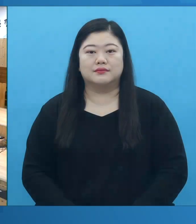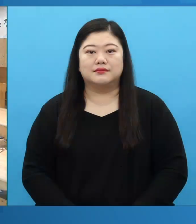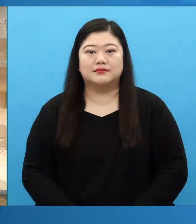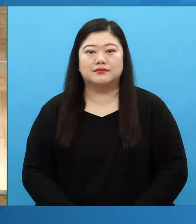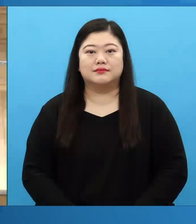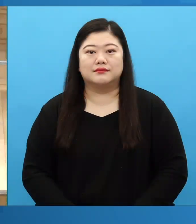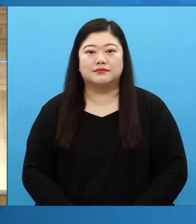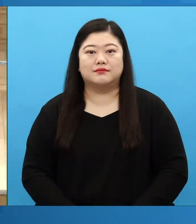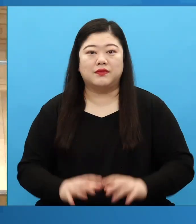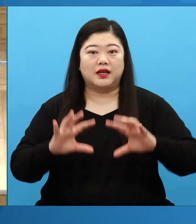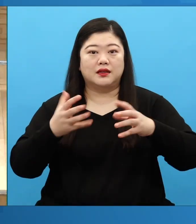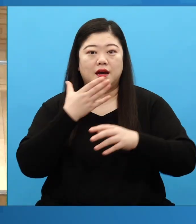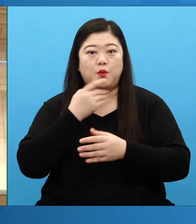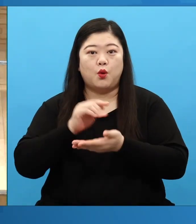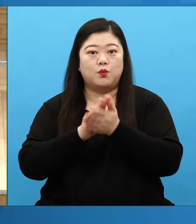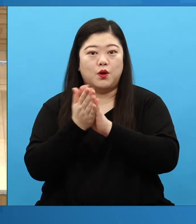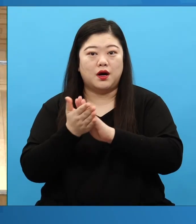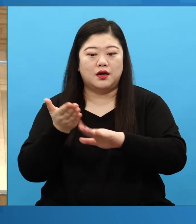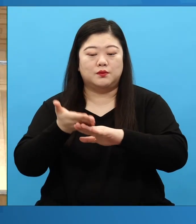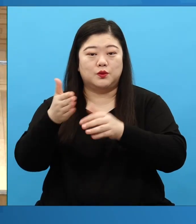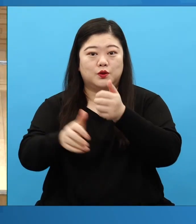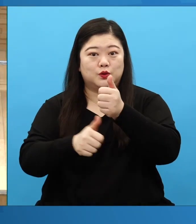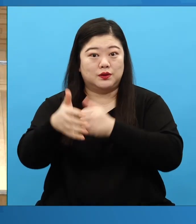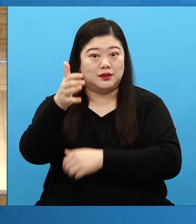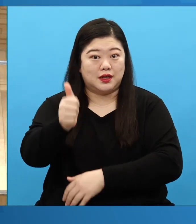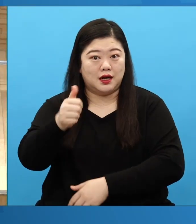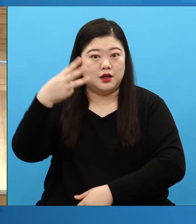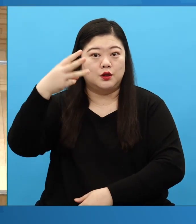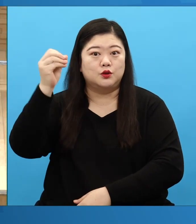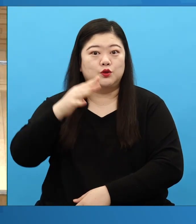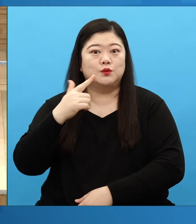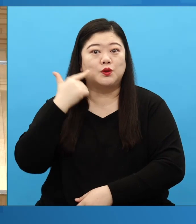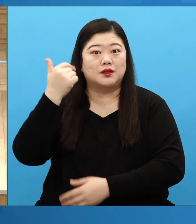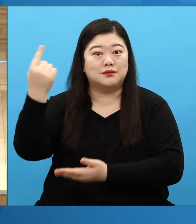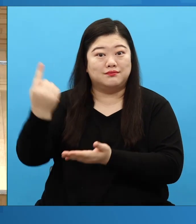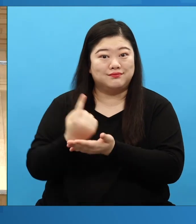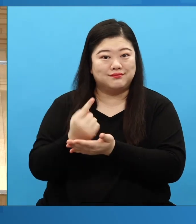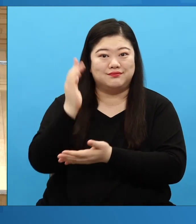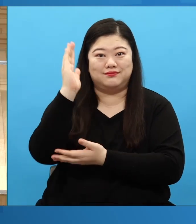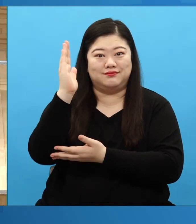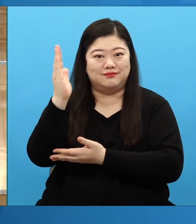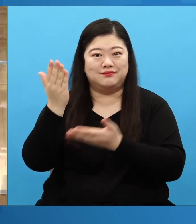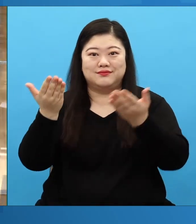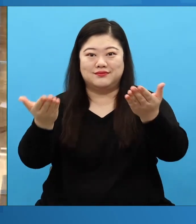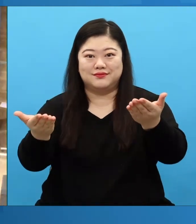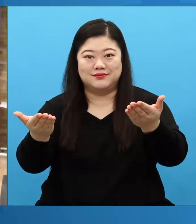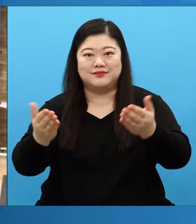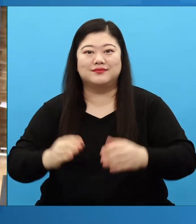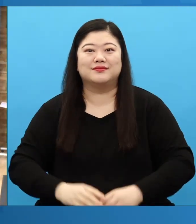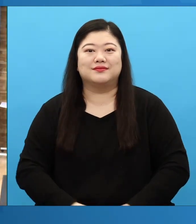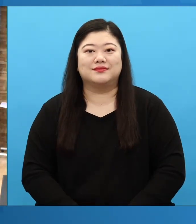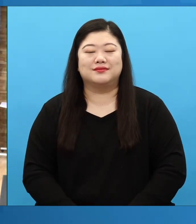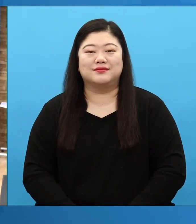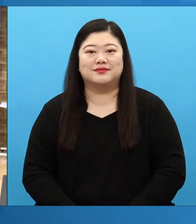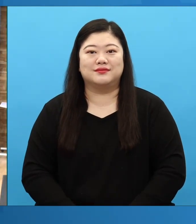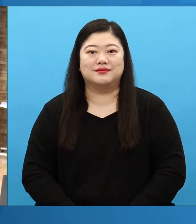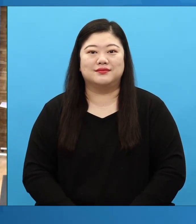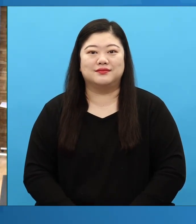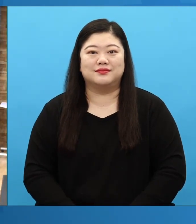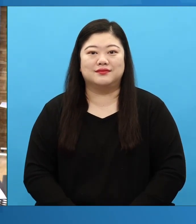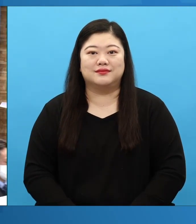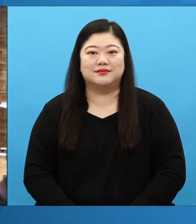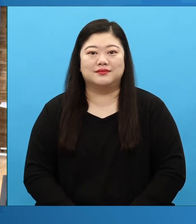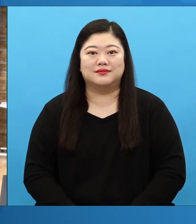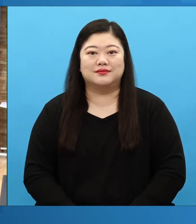세계복음화 상임위원회 총재 류광수 목사님 나오셔서 산업선교 메시지 주시겠습니다. World Evangelization Senior Board President Reverend 유광수 will come and give us a business